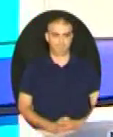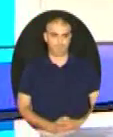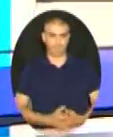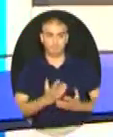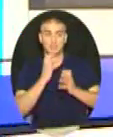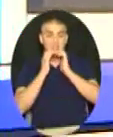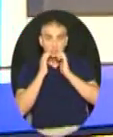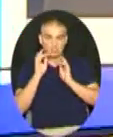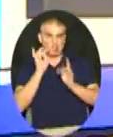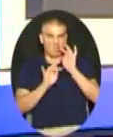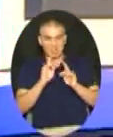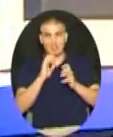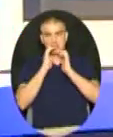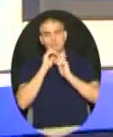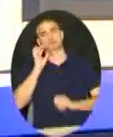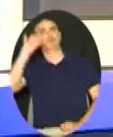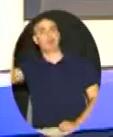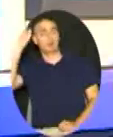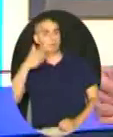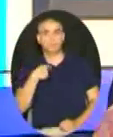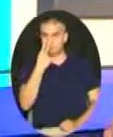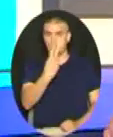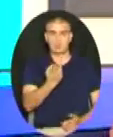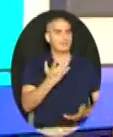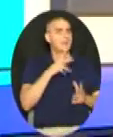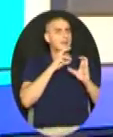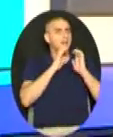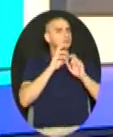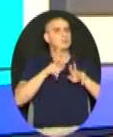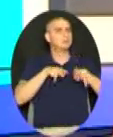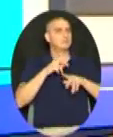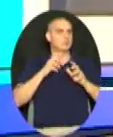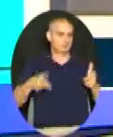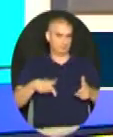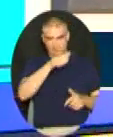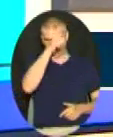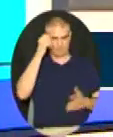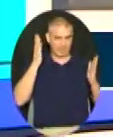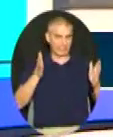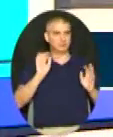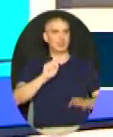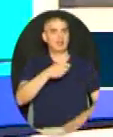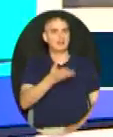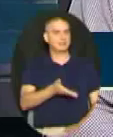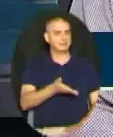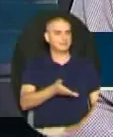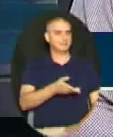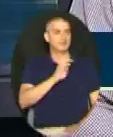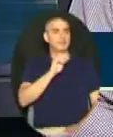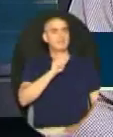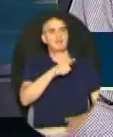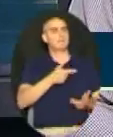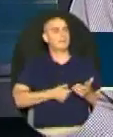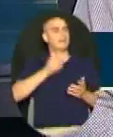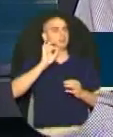טוב, ואם כבר תקשורת עוינת ותקשורת מטעם, אז בואו נראה במה עסקה התקשורת בכנס הקיץ של הכנסת. מני אברהמי, מנכ"ל יפעת,